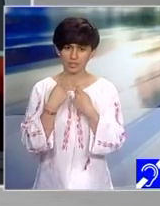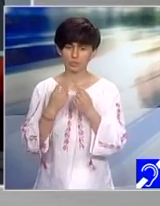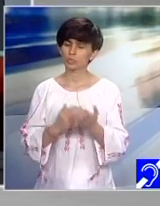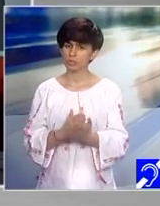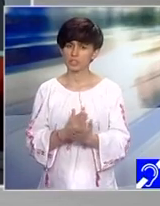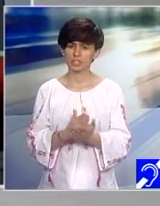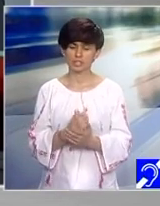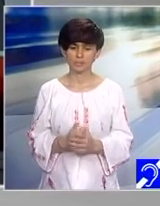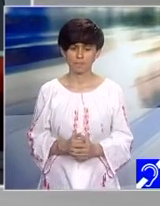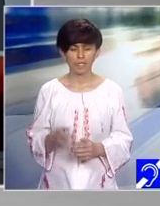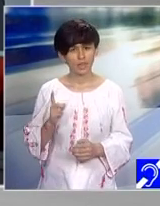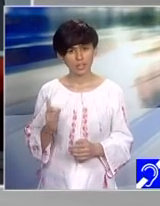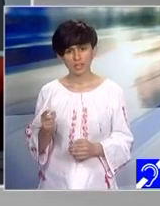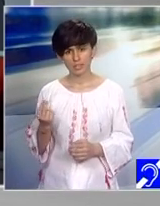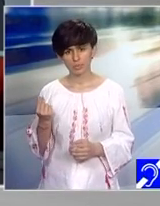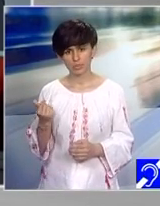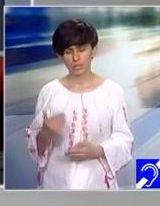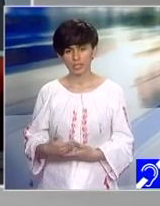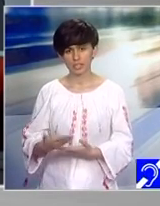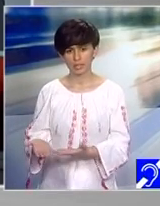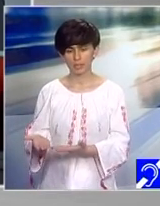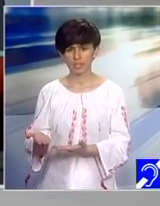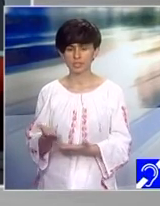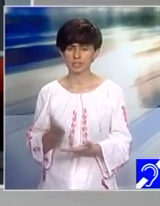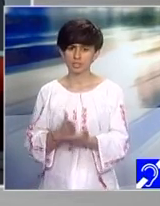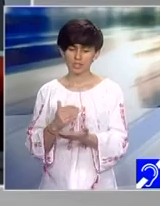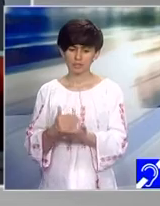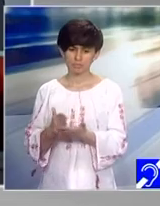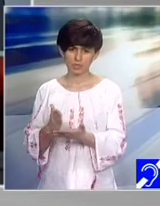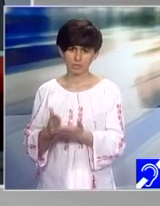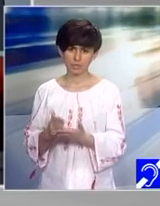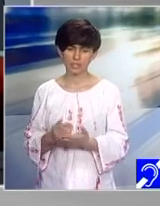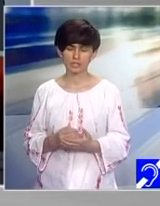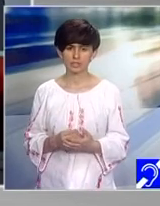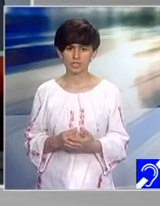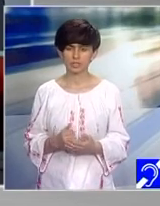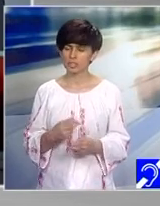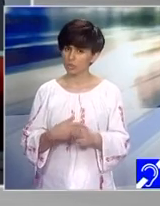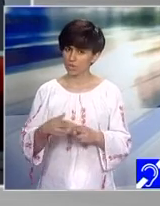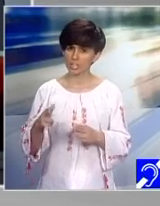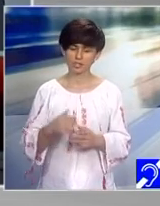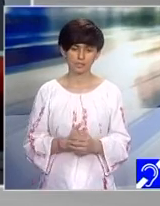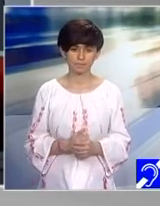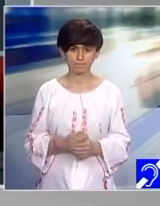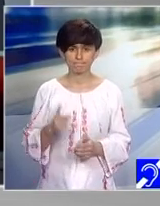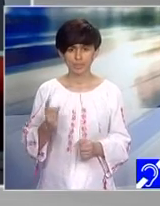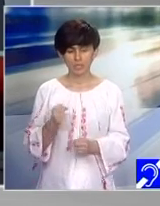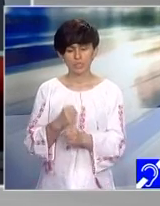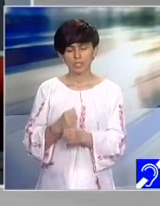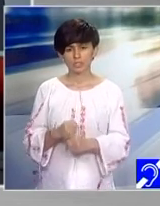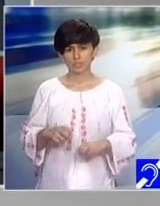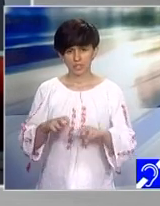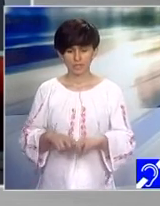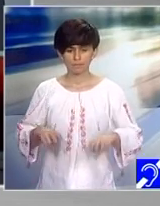banii repartizați într-un mod just. Cum just? După niște criterii. Întâi să se facă evaluarea. Cum se facă